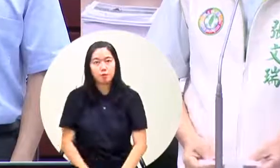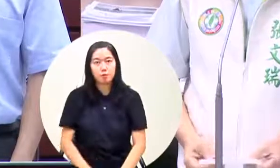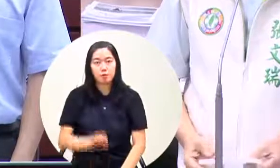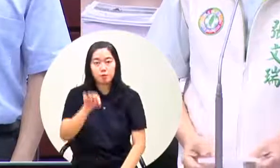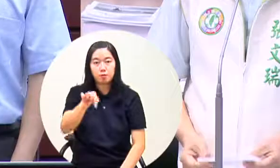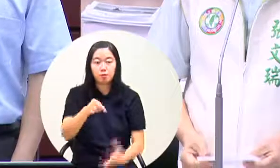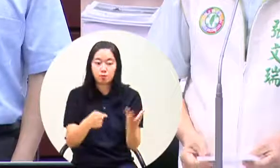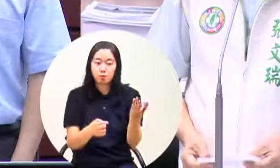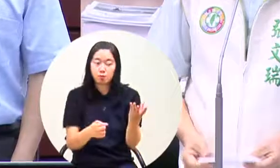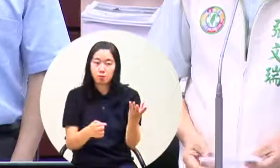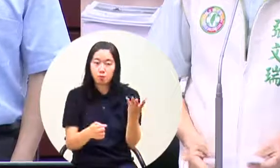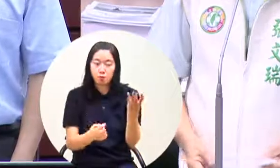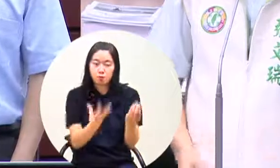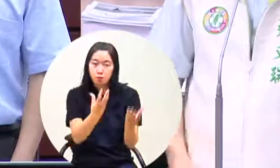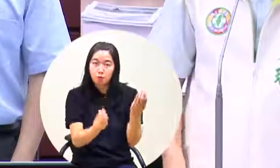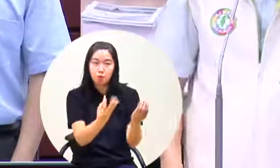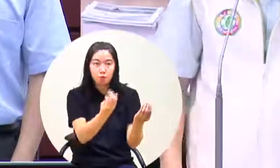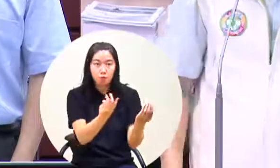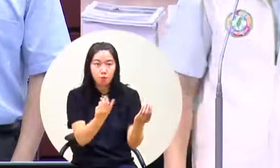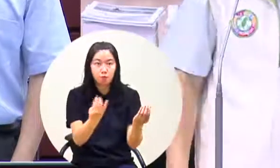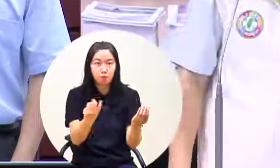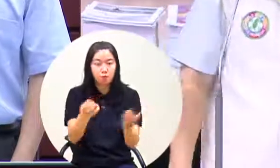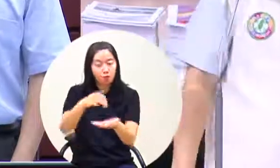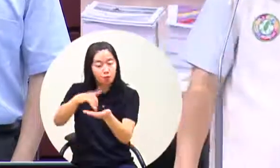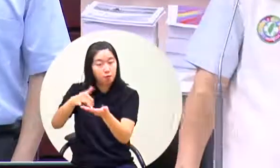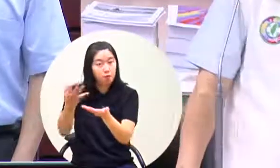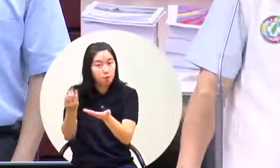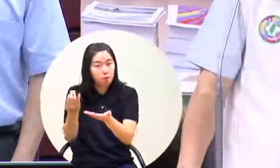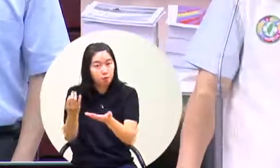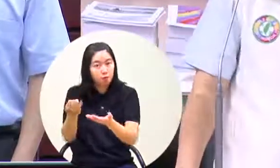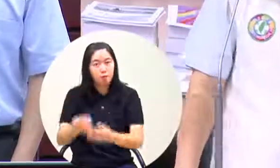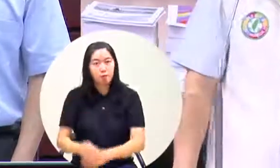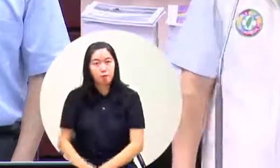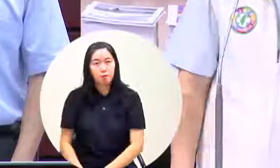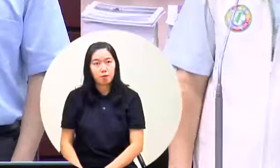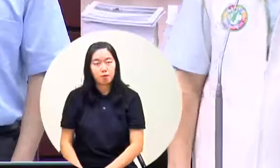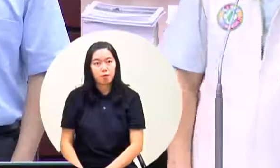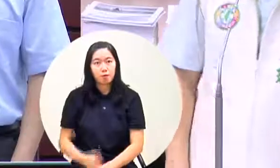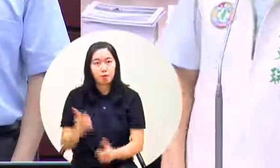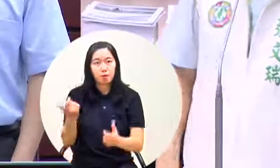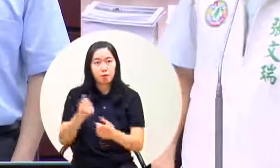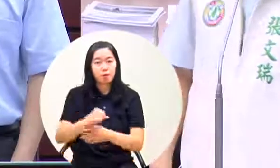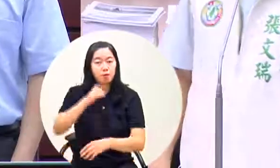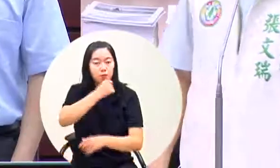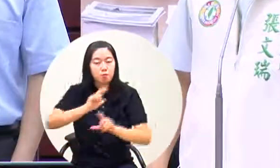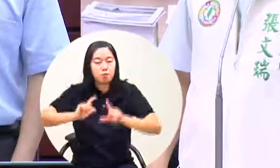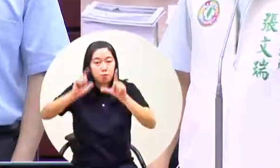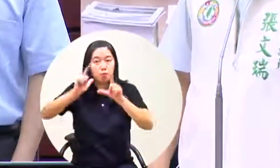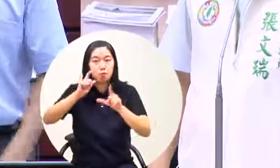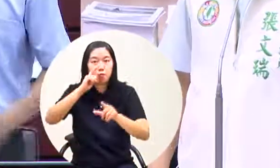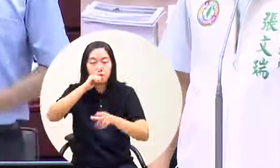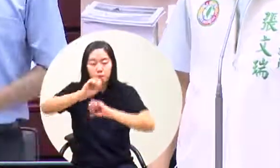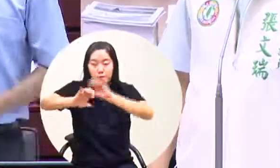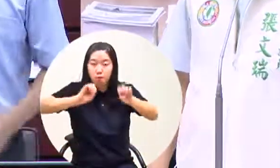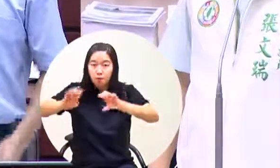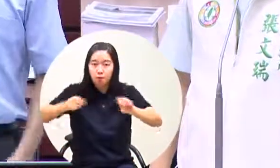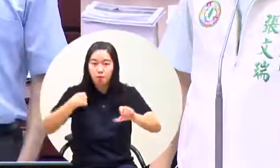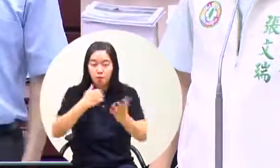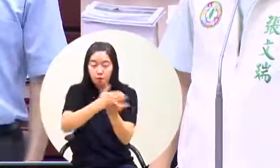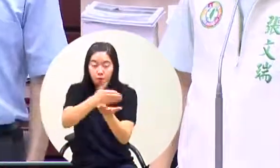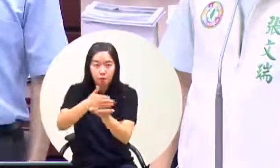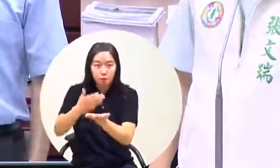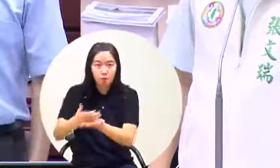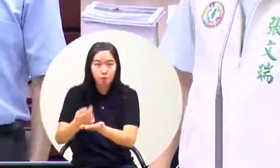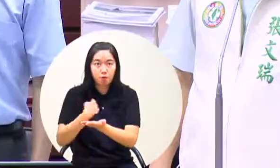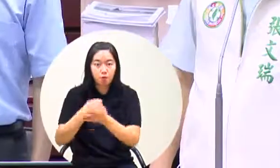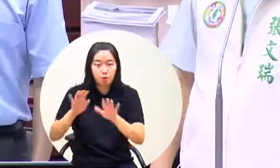好、哦，比如讲拄只议员讲的讲迄、那个处理台东的粪扫，哈、哦，台东的粪扫，安即马处